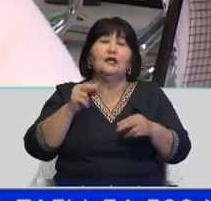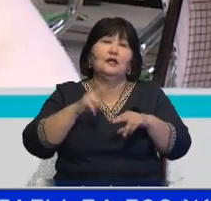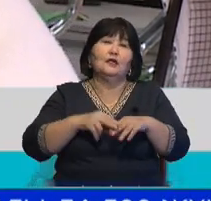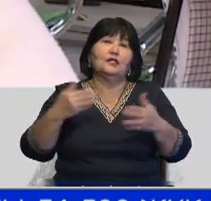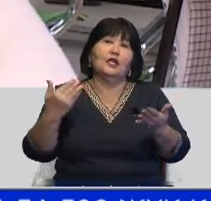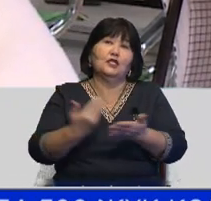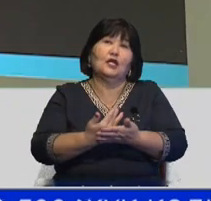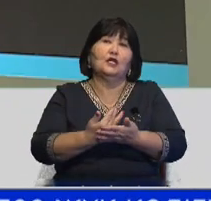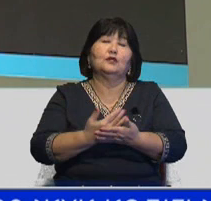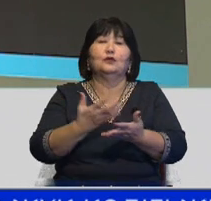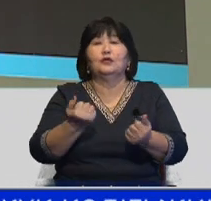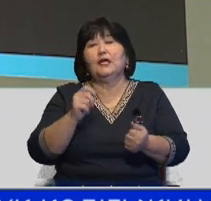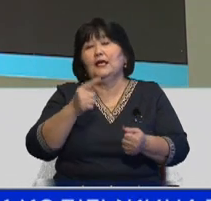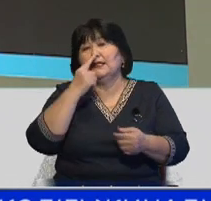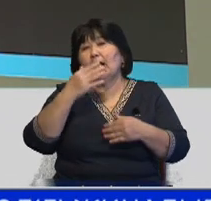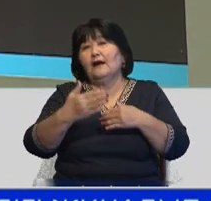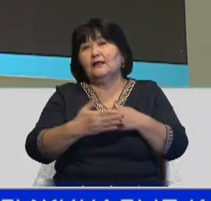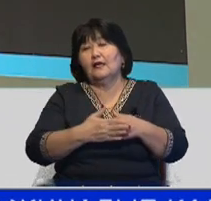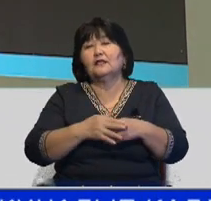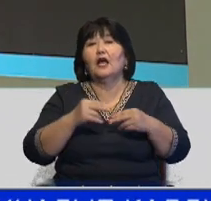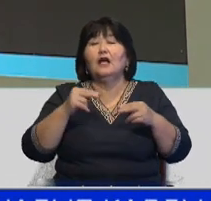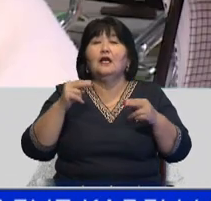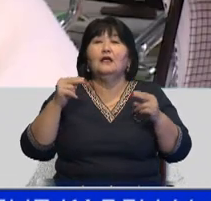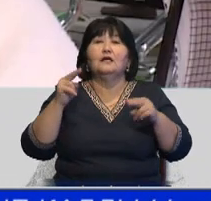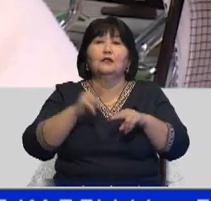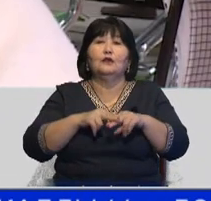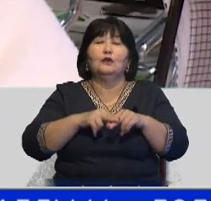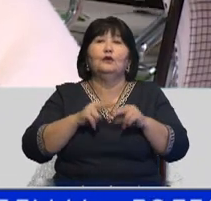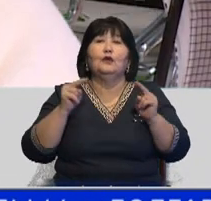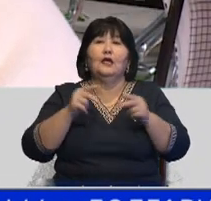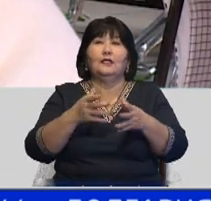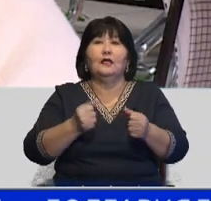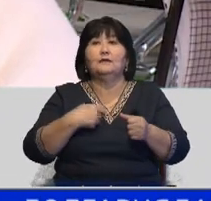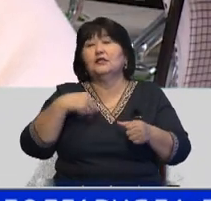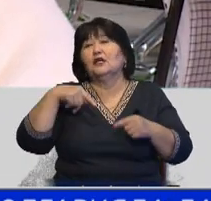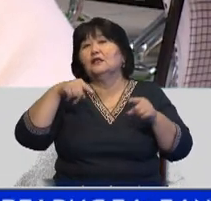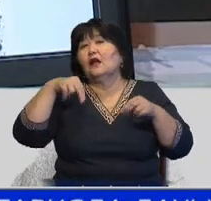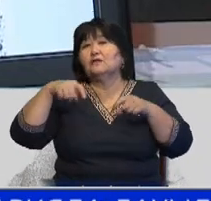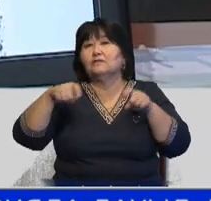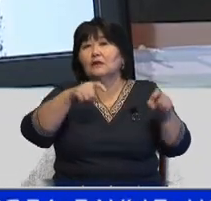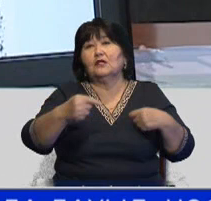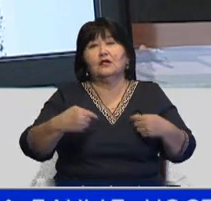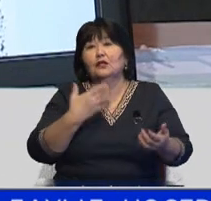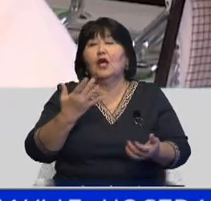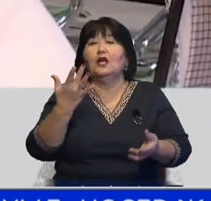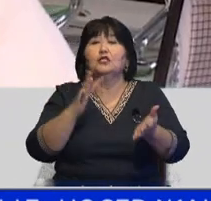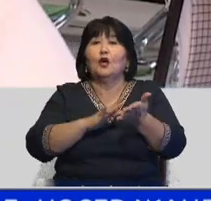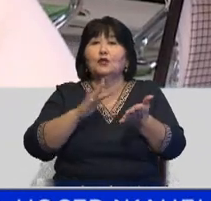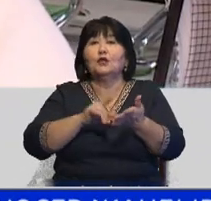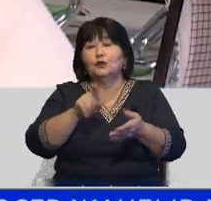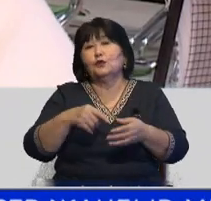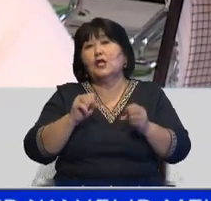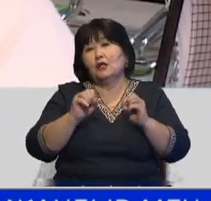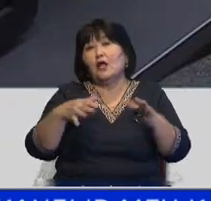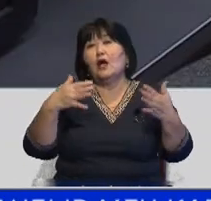жаңадан жаңарту үшін келдім. Жақын арада куәлігімді аламын. Еш жерге де сандалып қиналған жоқ. Саусақ іздерін соларын